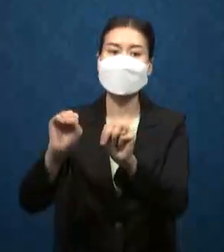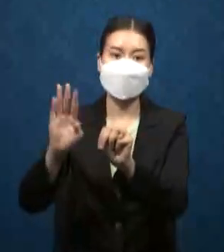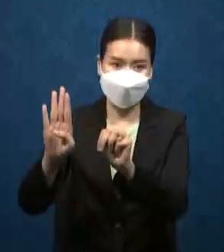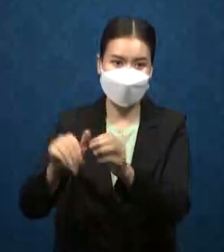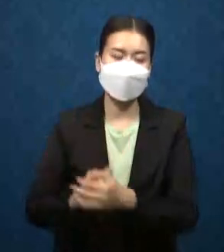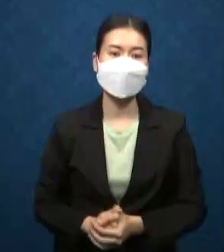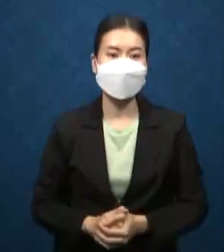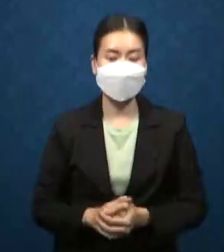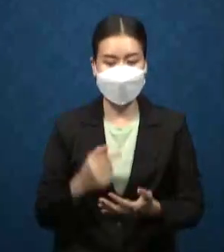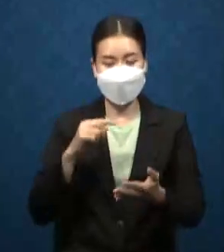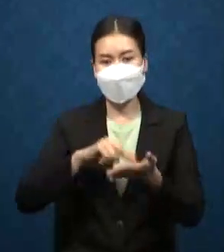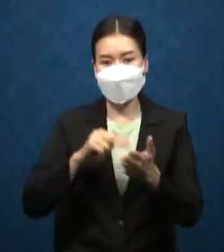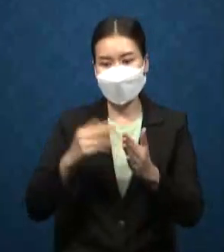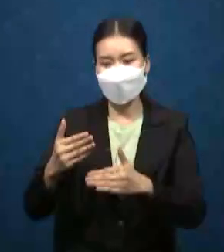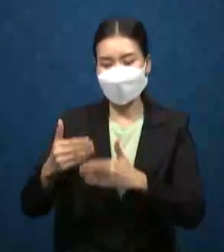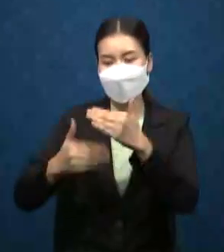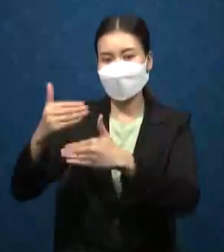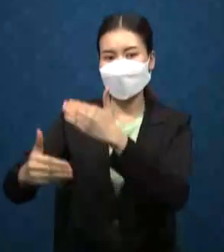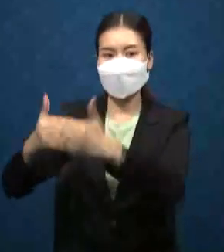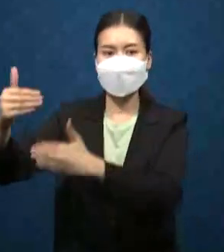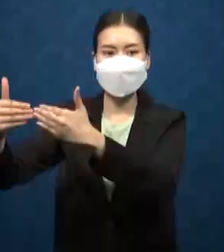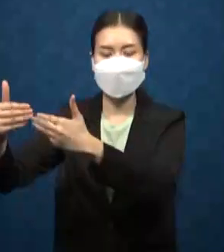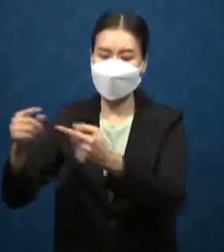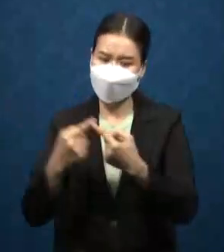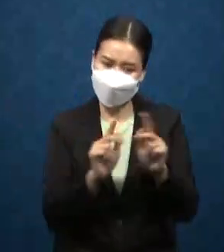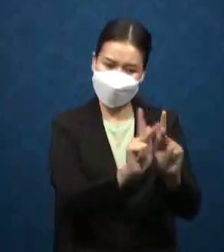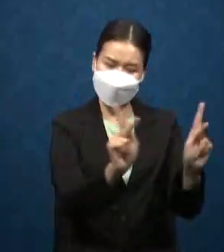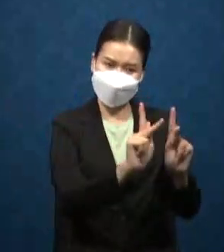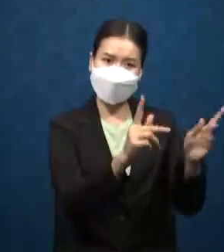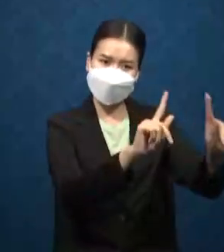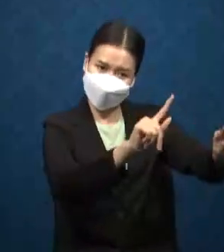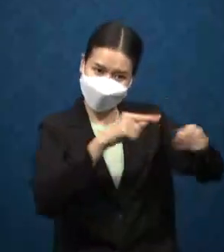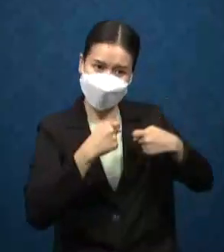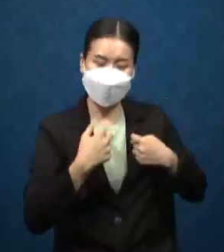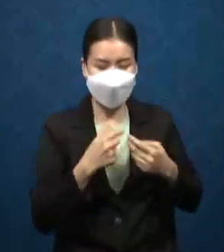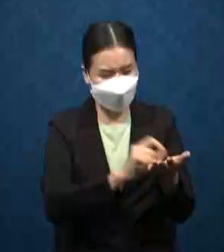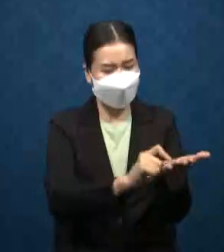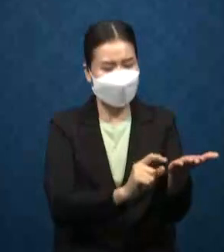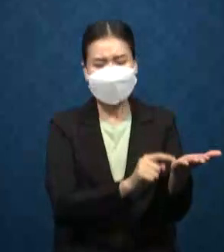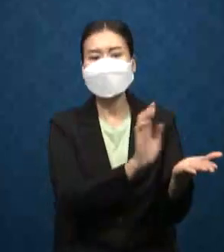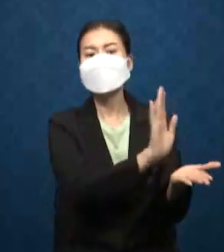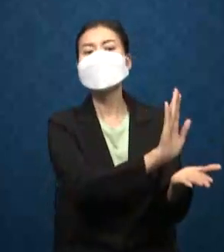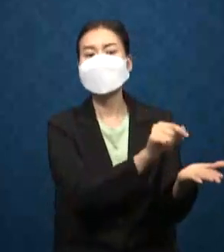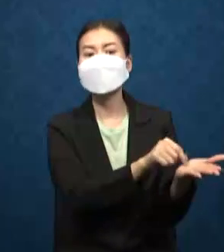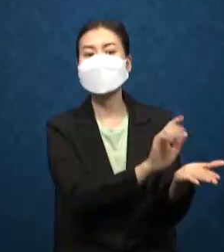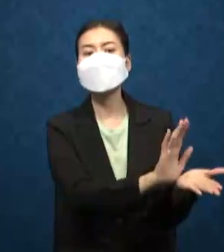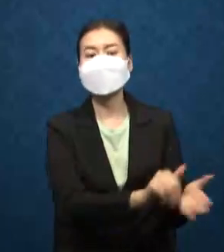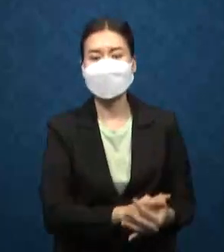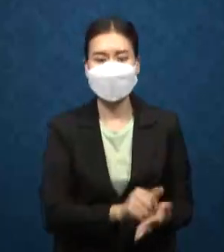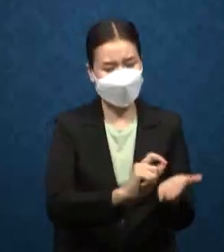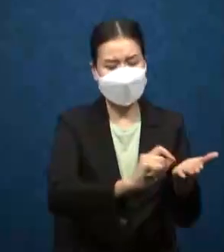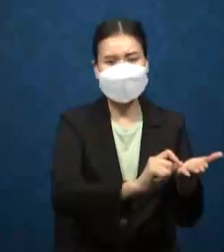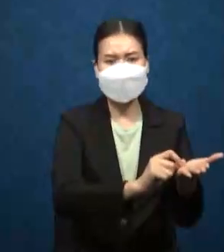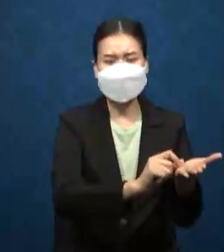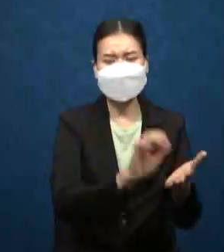นี้คือคือความก้าวหน้าของมันแต่กรรมาธิการมามาตอบต่อสภาว่าอ๋อที่เขียนเอาไว้เขียนเฉยๆครับมันแก้